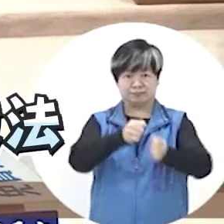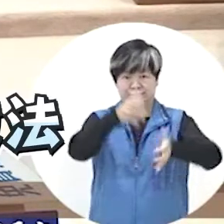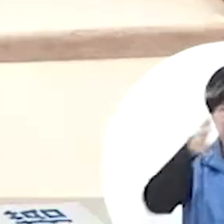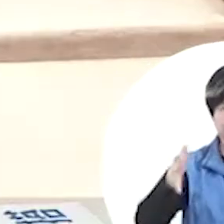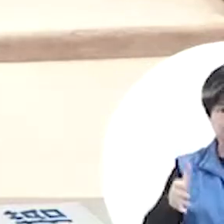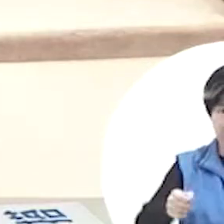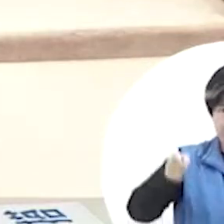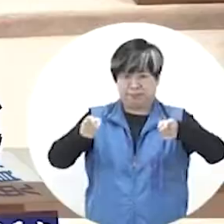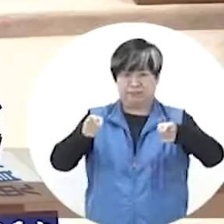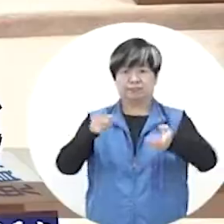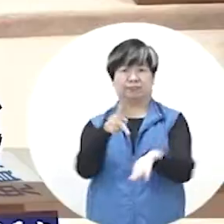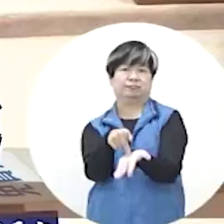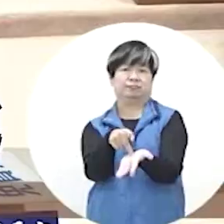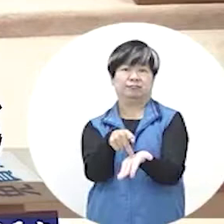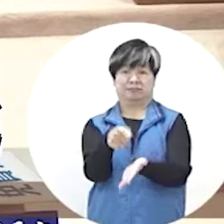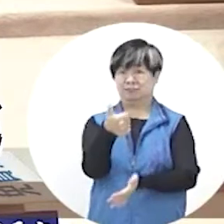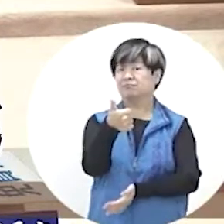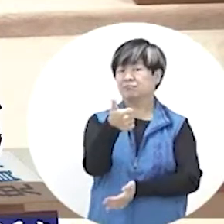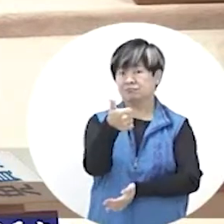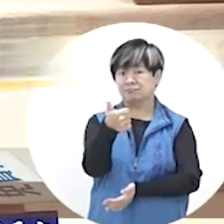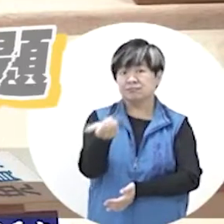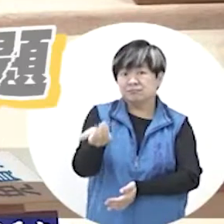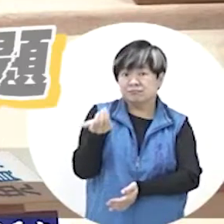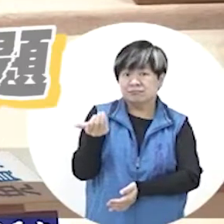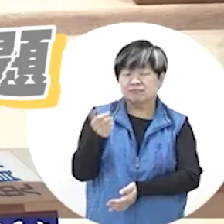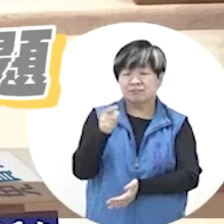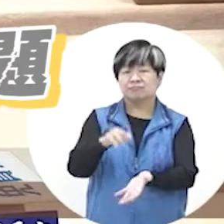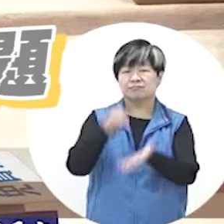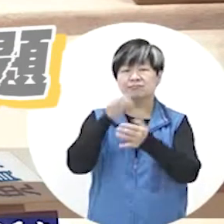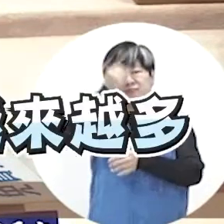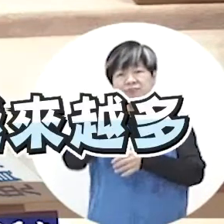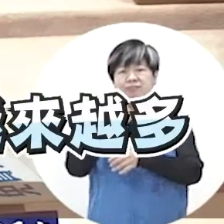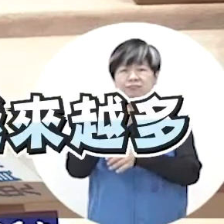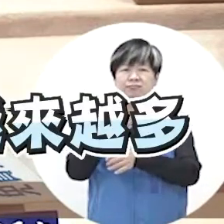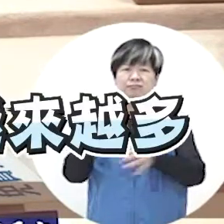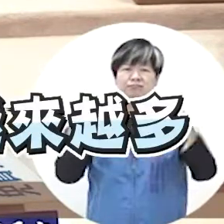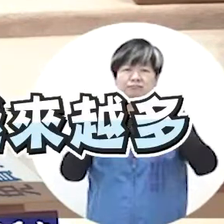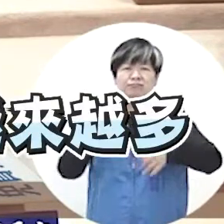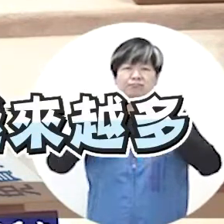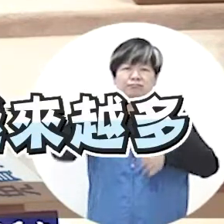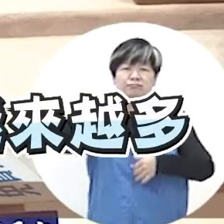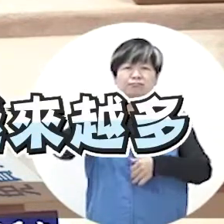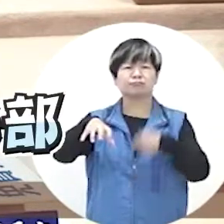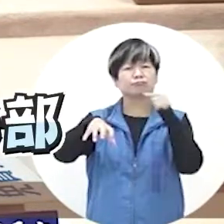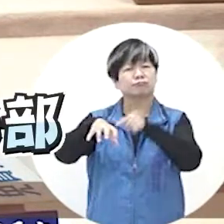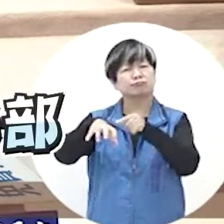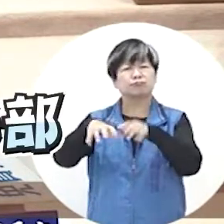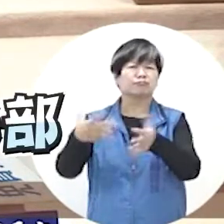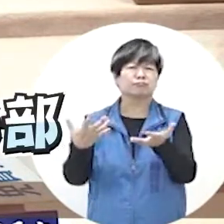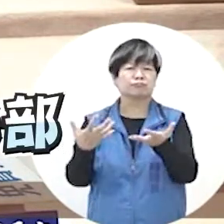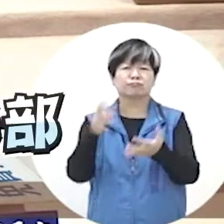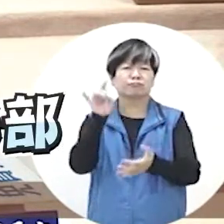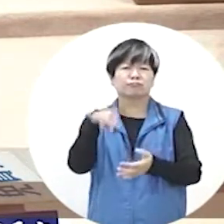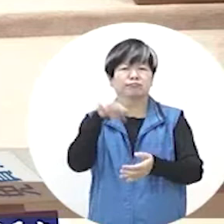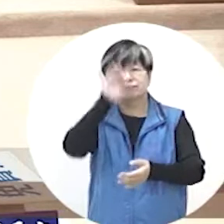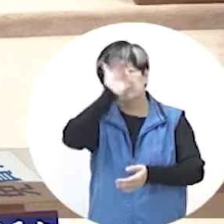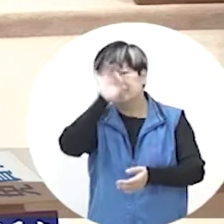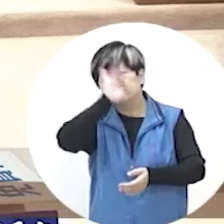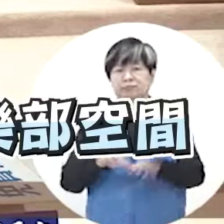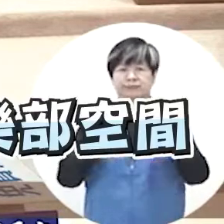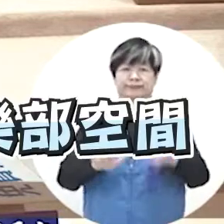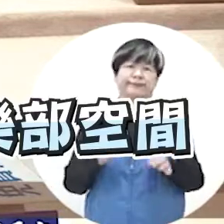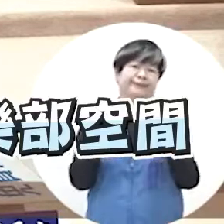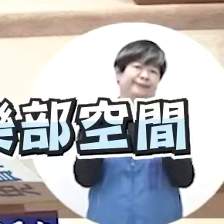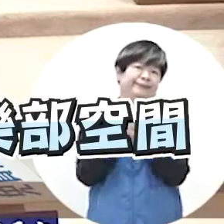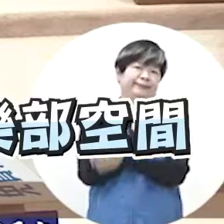这种做法其实蛮好的，一来是刚刚大家讲说英法俱乐部现在有空间的问题，主要是我们长辈人数越来越多，那现在邻里的银发俱乐部空间已经不